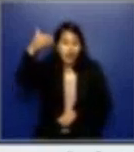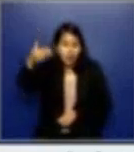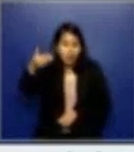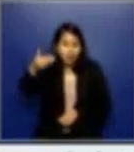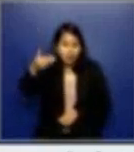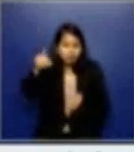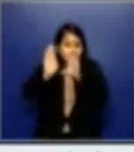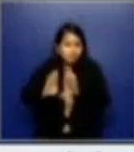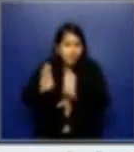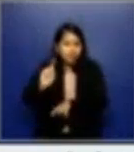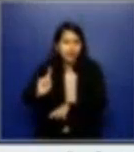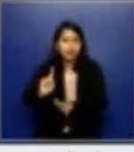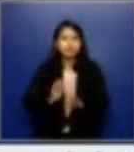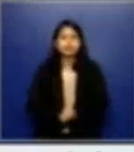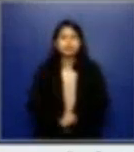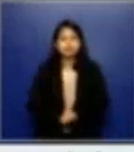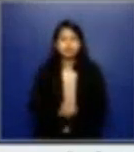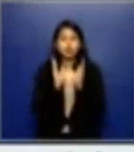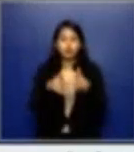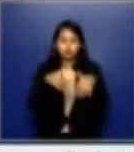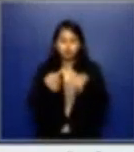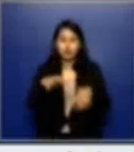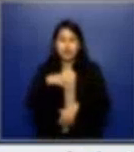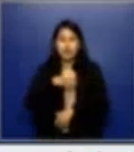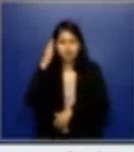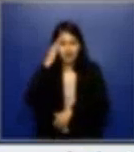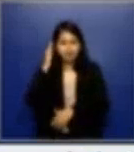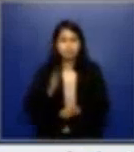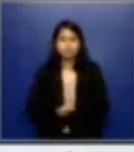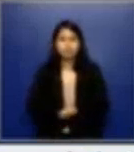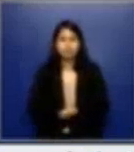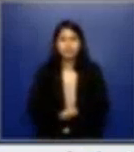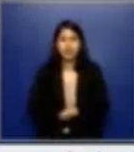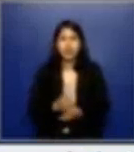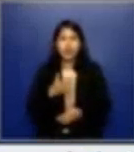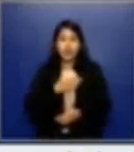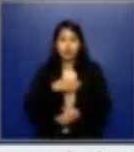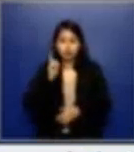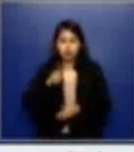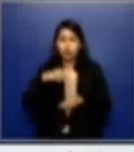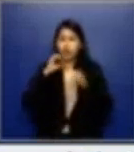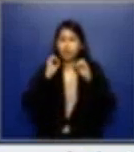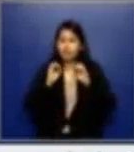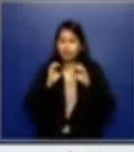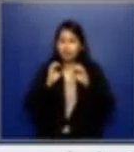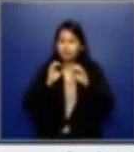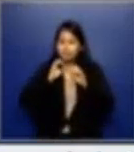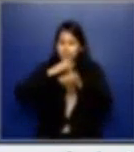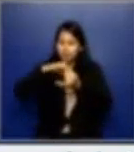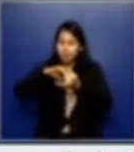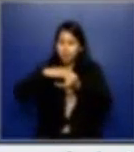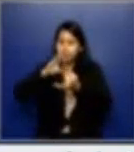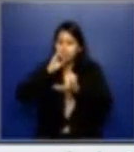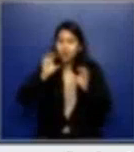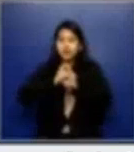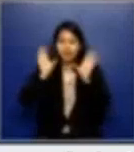ยเป็นอย่างไรนี่คือสิ่งที่ชาวบ้านอยากรู้ประชาชนอยากทราบและเราก็ควรจะให้เขากระจ่างแล้วเมื่อรู้ต